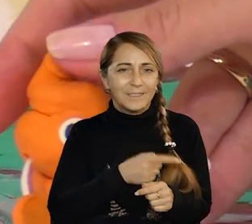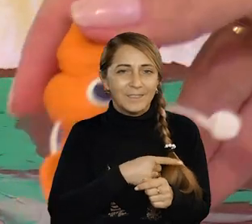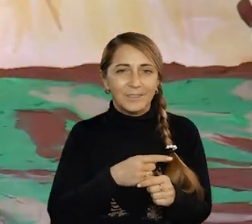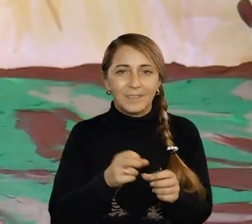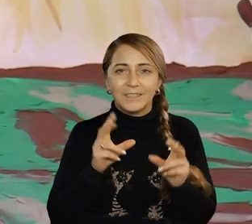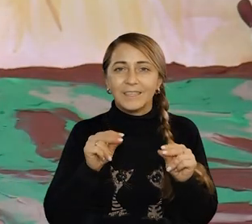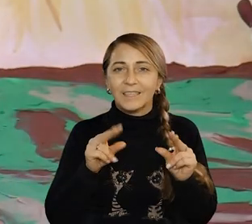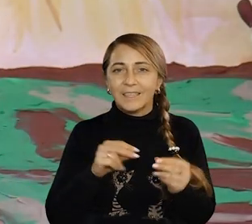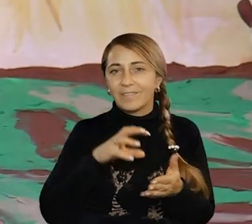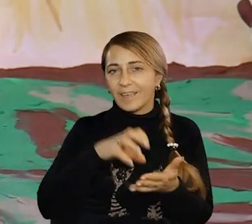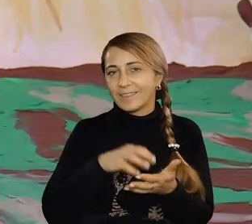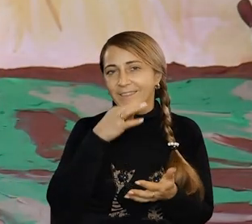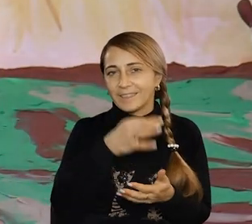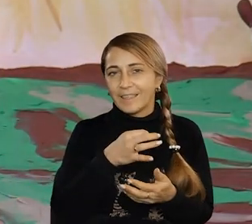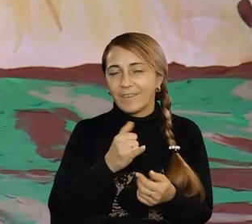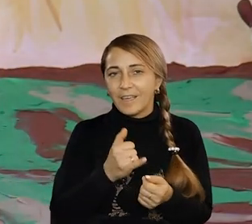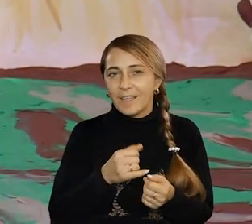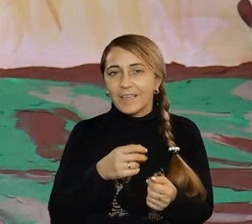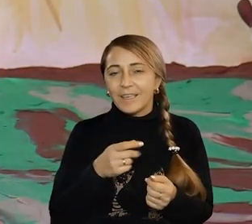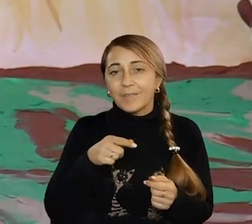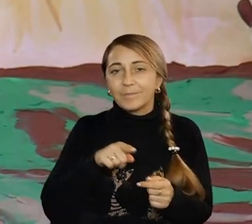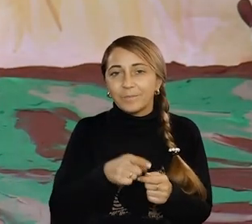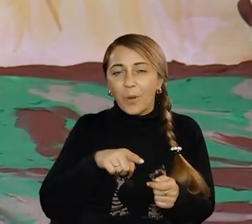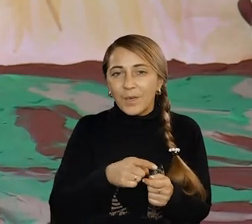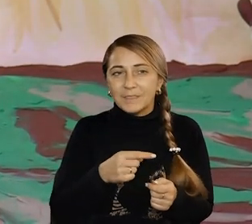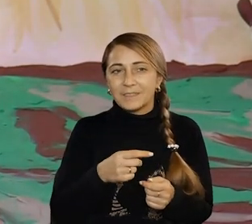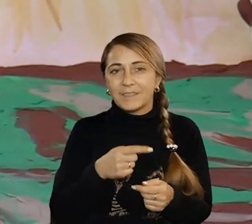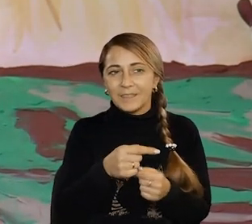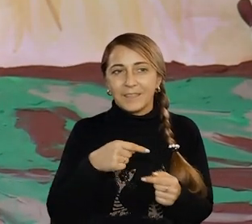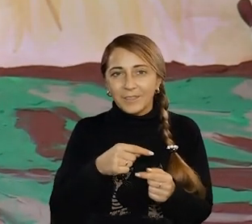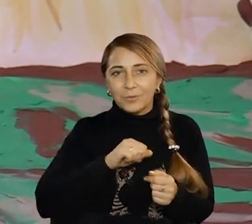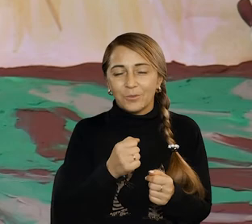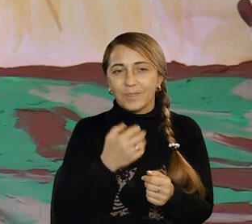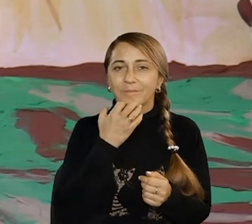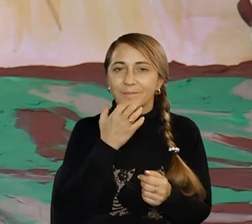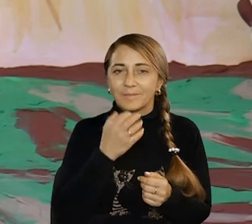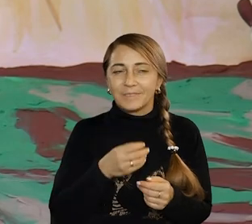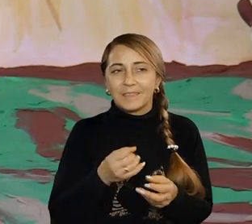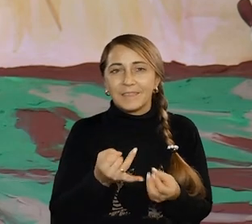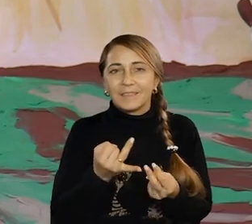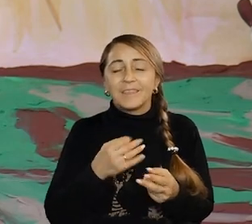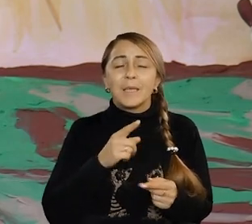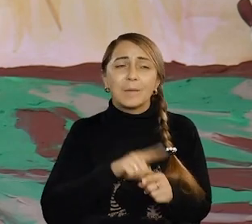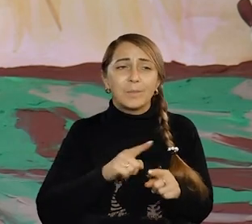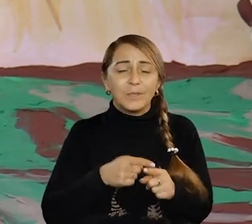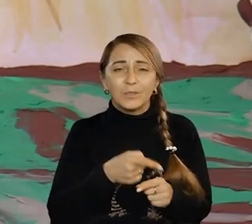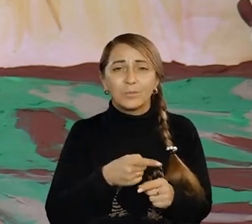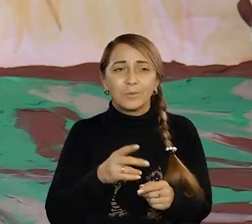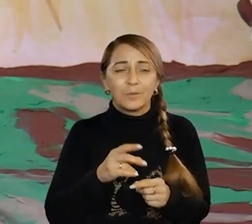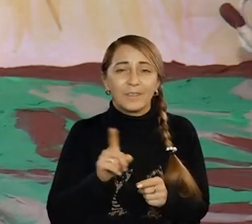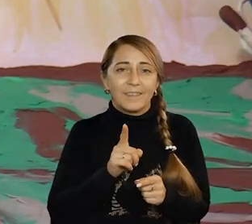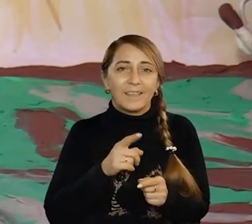щасливий Кексик. «І потролити один одного», – не втримався я. «І похейтити, і при цьому не